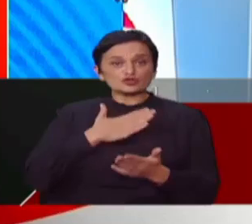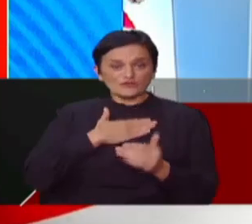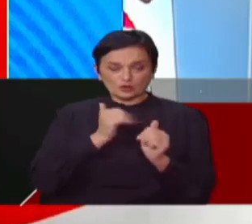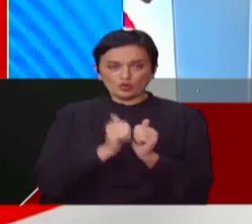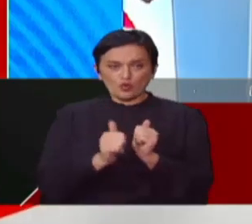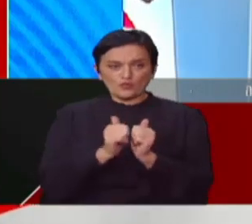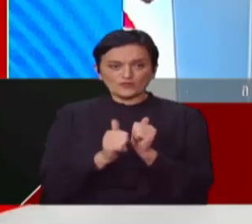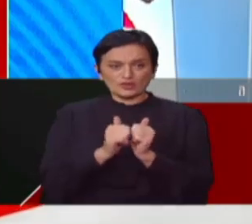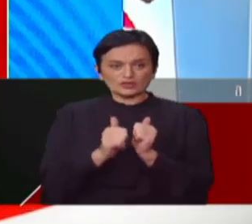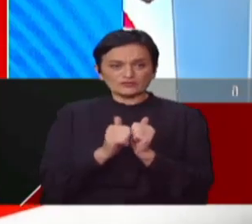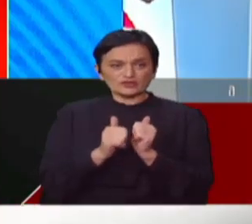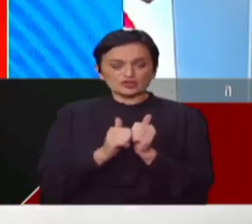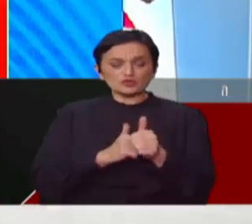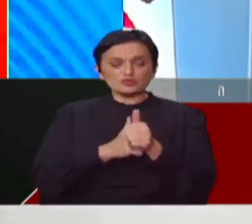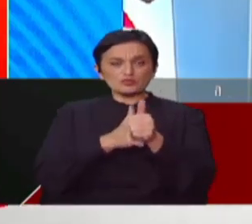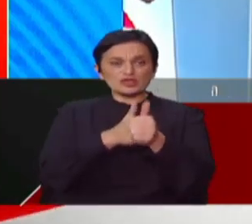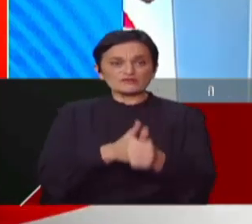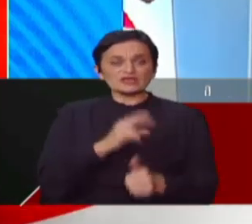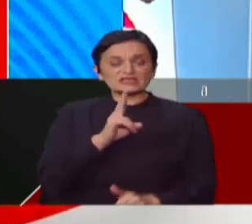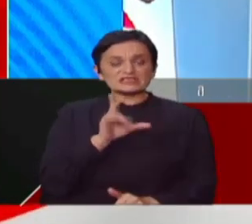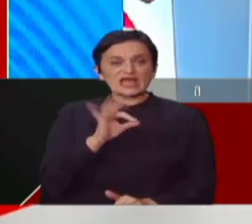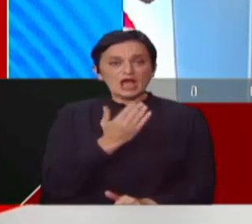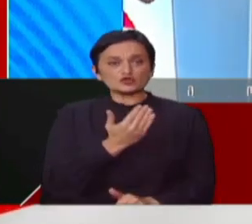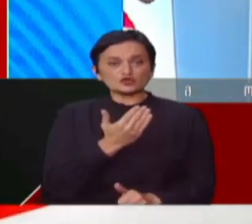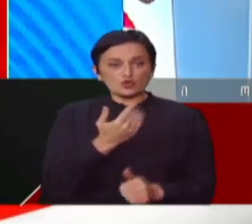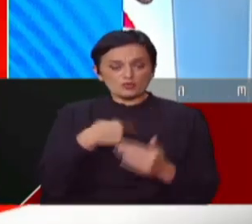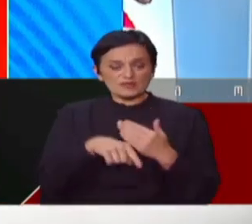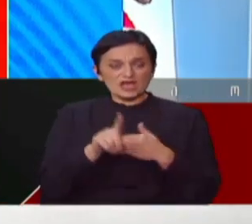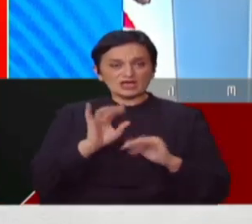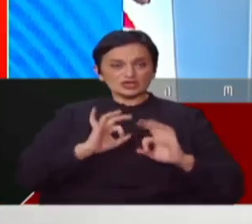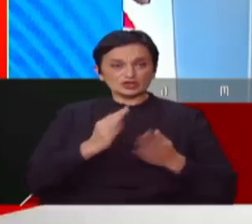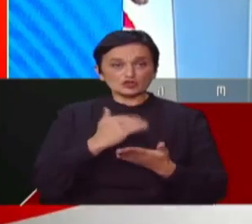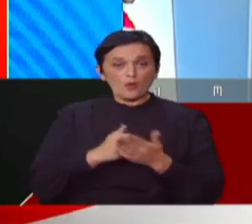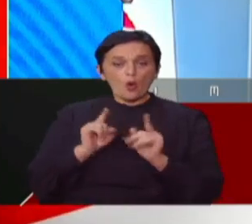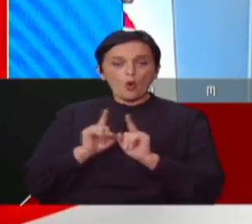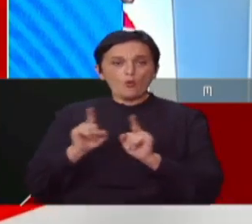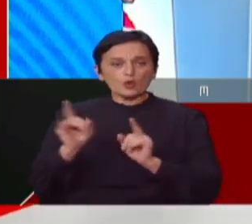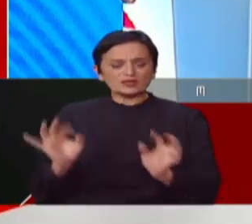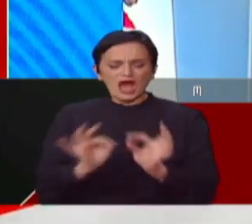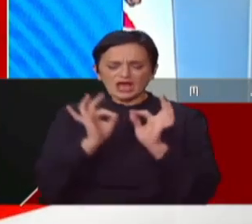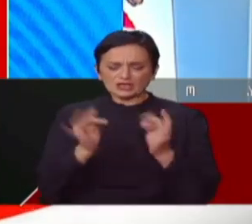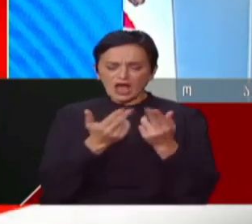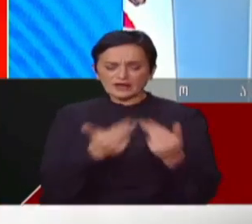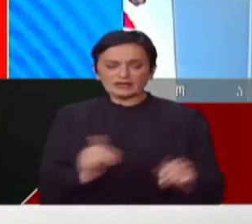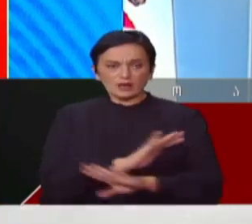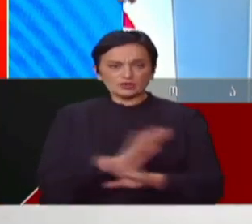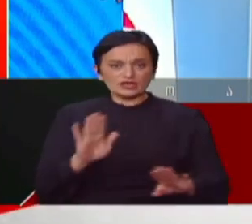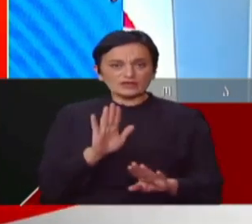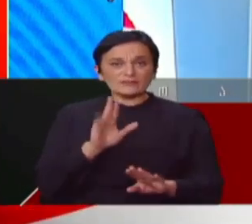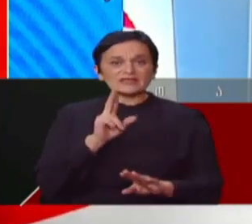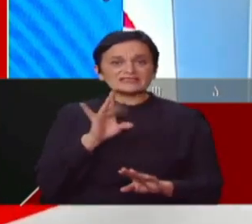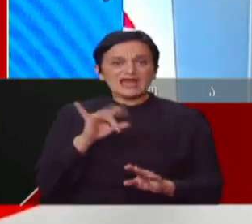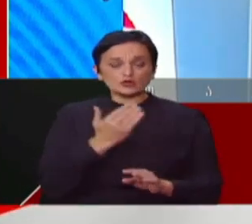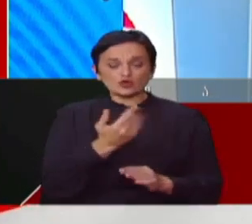полтуис, мюкой бодит цескос миргаму цхадабул, что дага бис, то оппозиция арас содес, ара агиаребда, цескос миргаму цхадабул, что дага